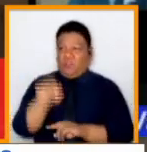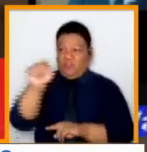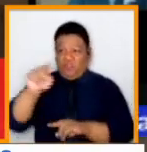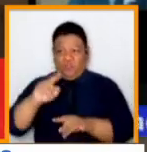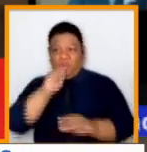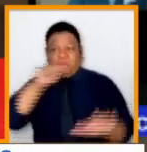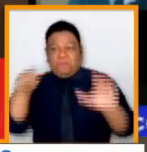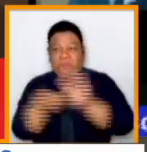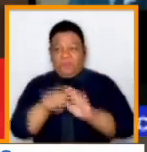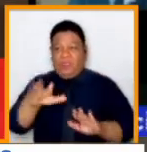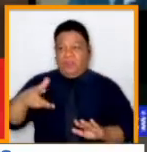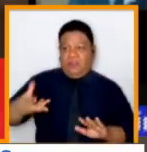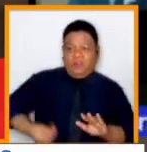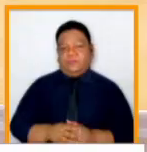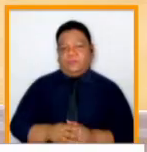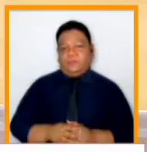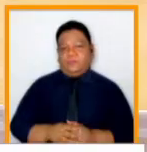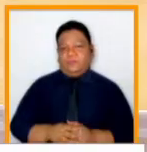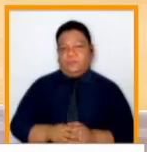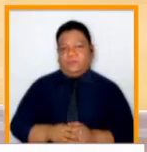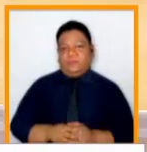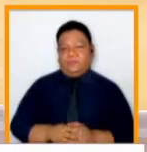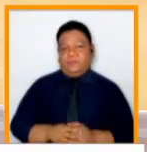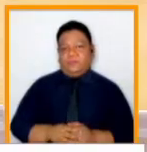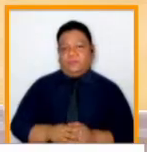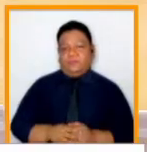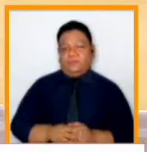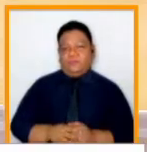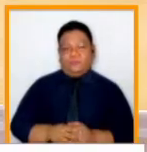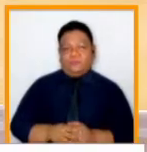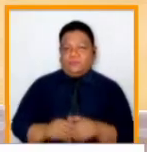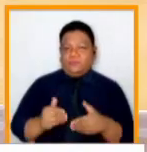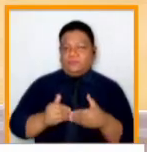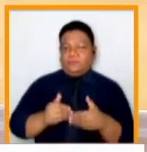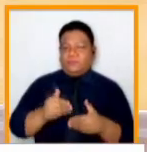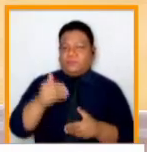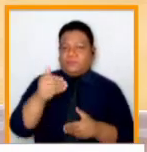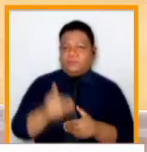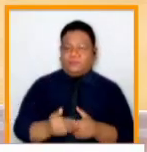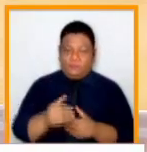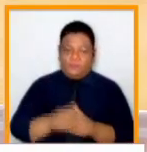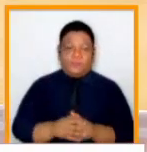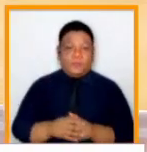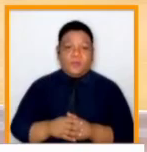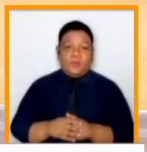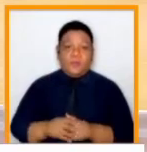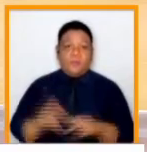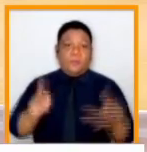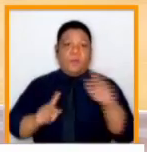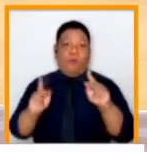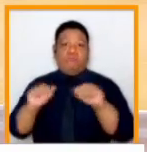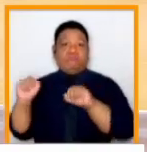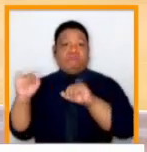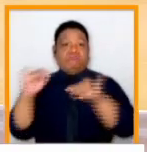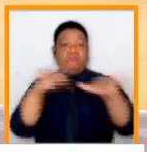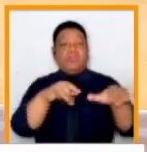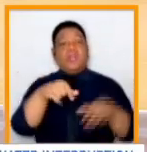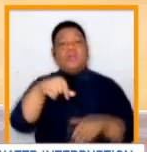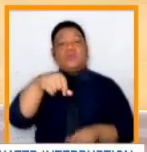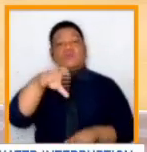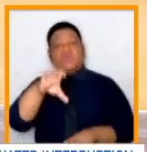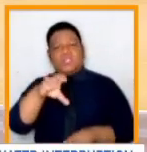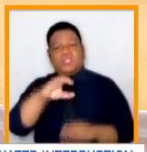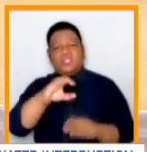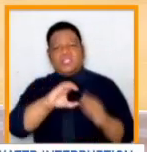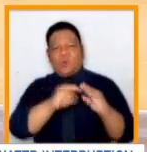ang dapat managot ultimately. Dumagsa maraming residente sa Quezon City Hall para makakuha ng financial assistance sa ilalim ng